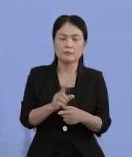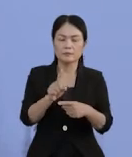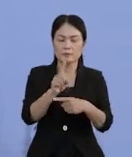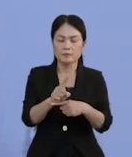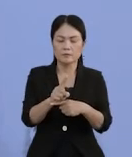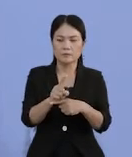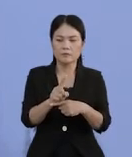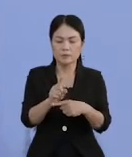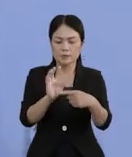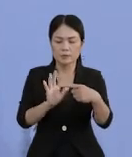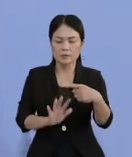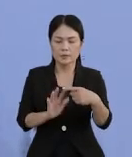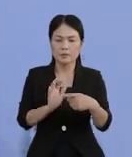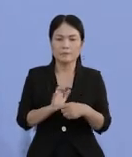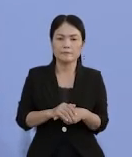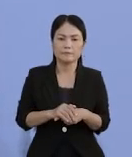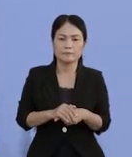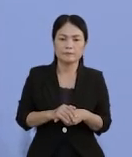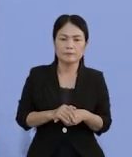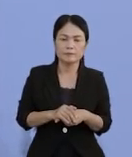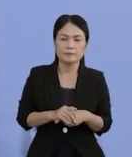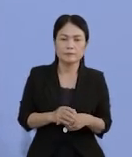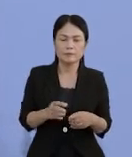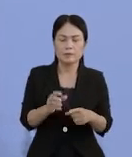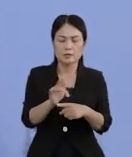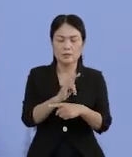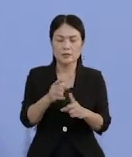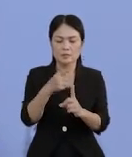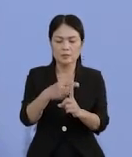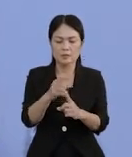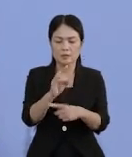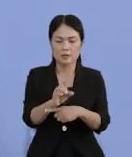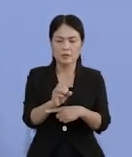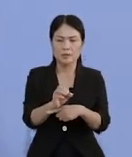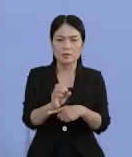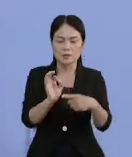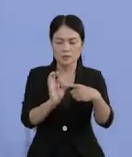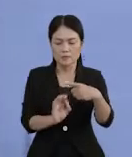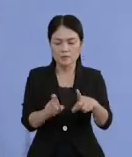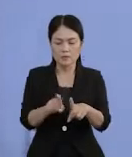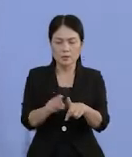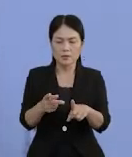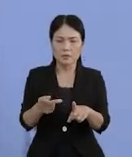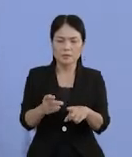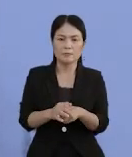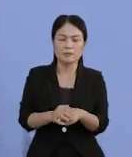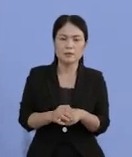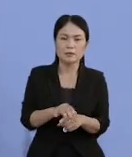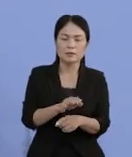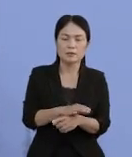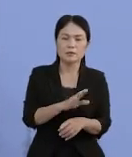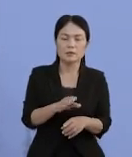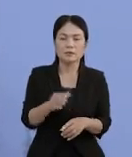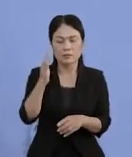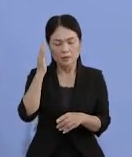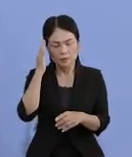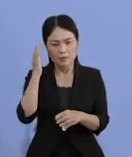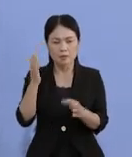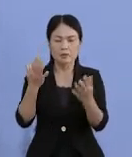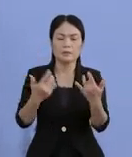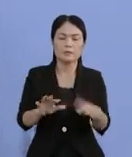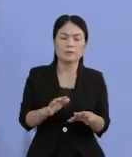phịa prám chà chẳng bông màn vị thị bột rồi phịa để miên phịa bày được khá nế cứ con bàn chạy hỏi